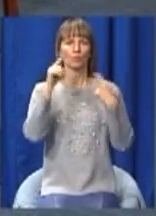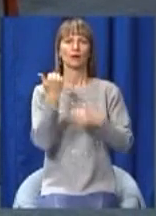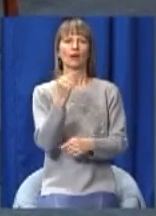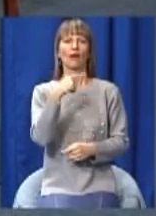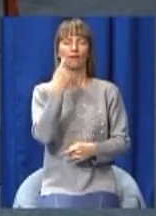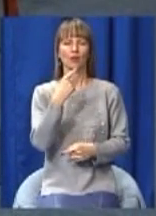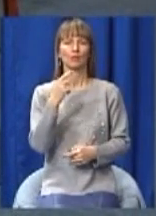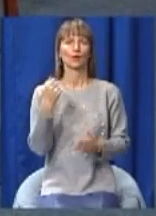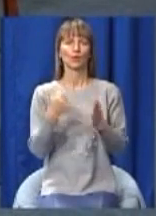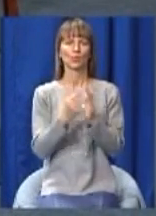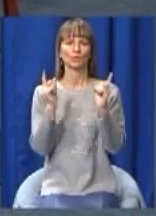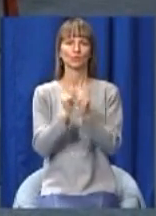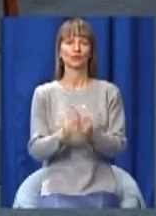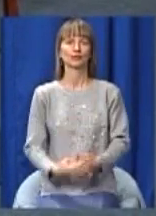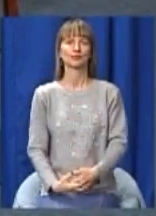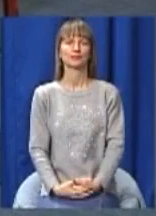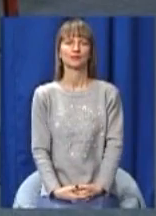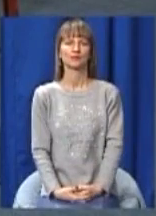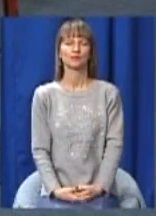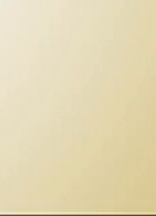говорим вам до встречи